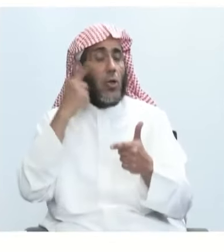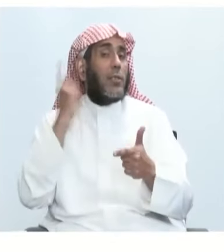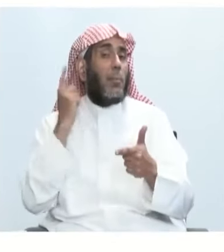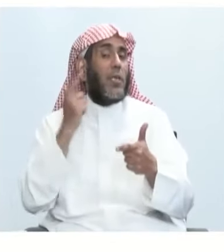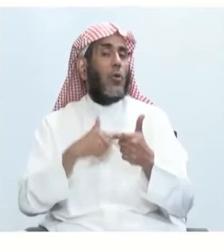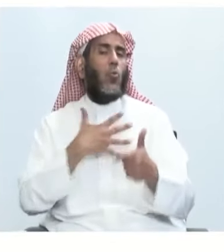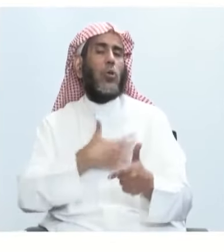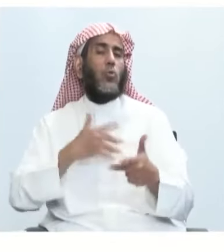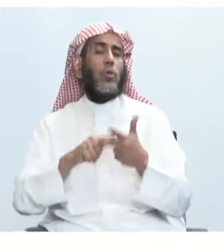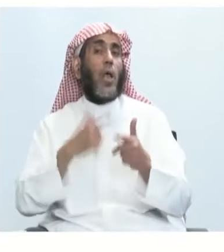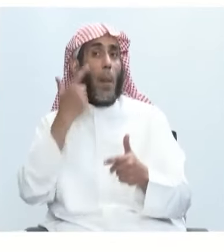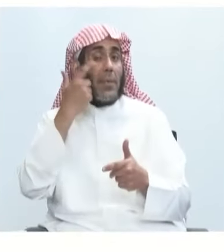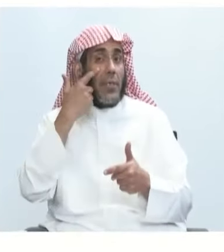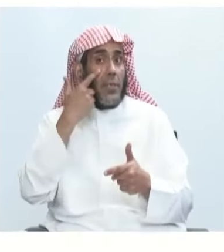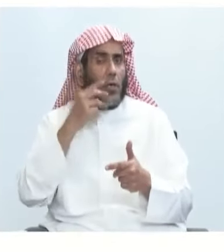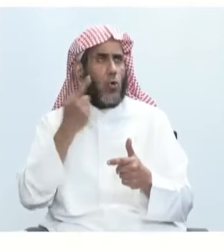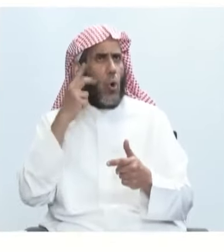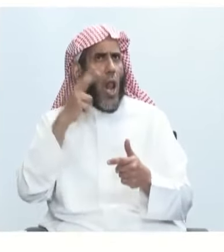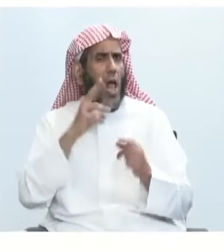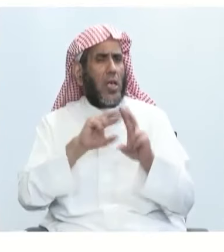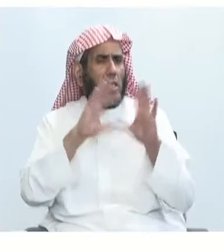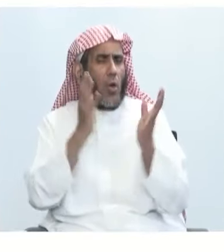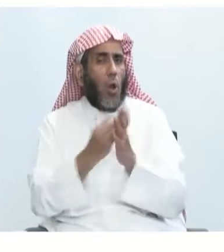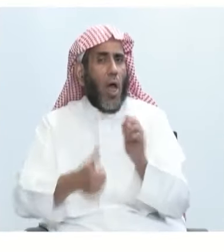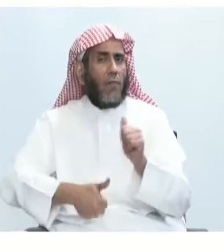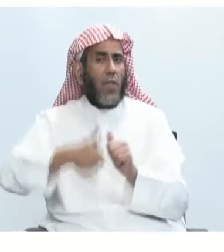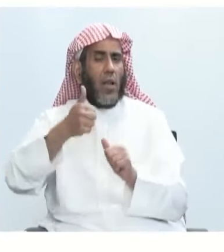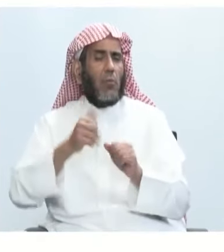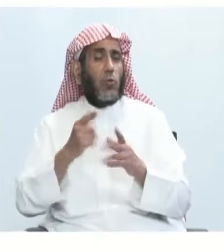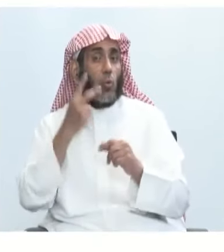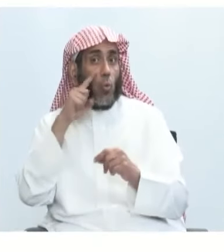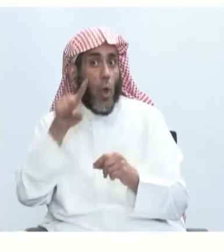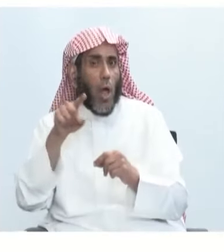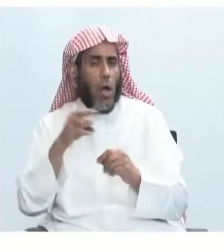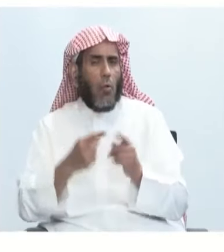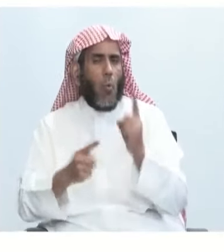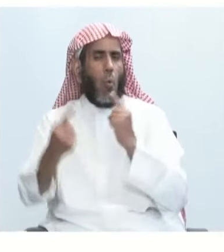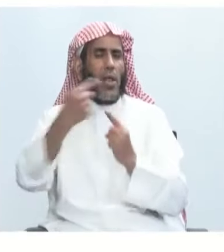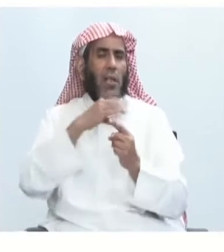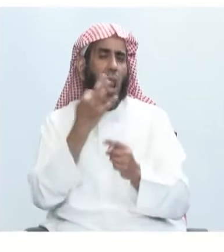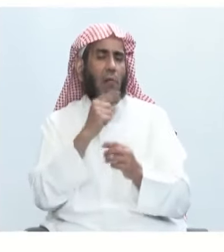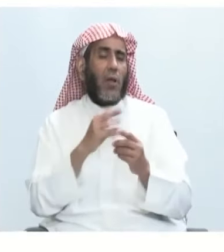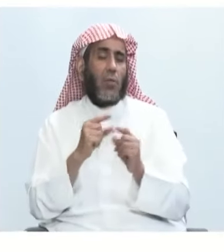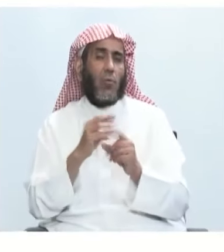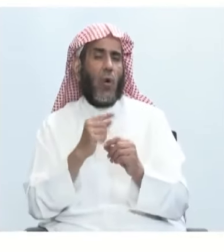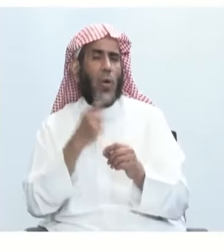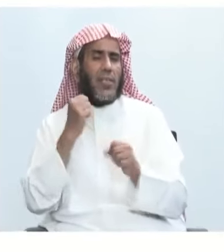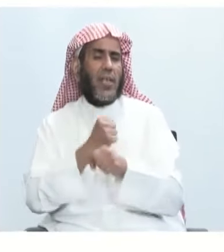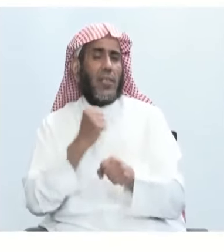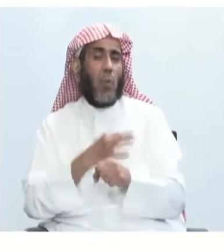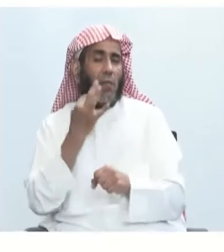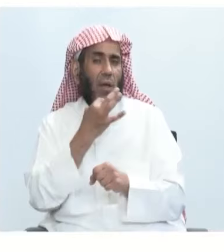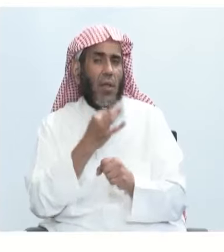وشعوري النمط البصري يدرك الاشياء على نحو افضل بواسطه الرؤيه وينعكس هذا على الفاظه وعباراته فهو عاده يستخدم